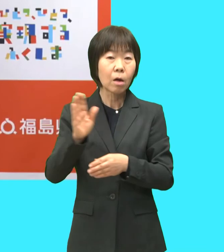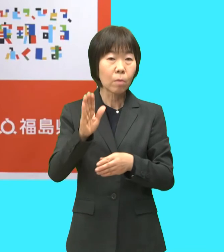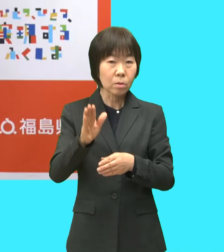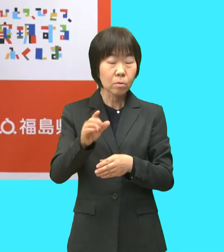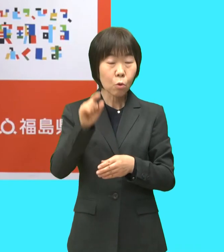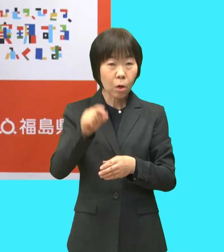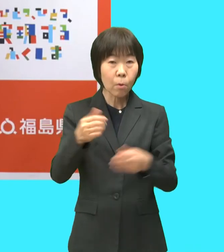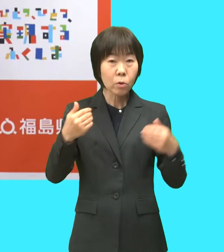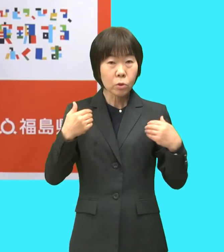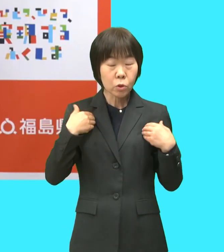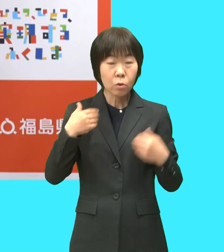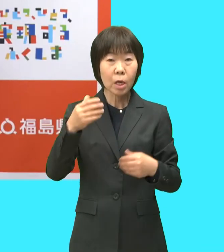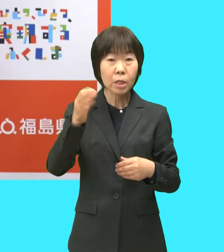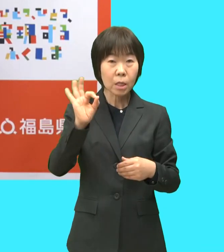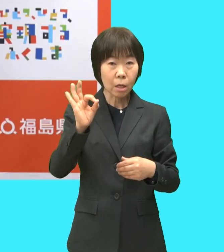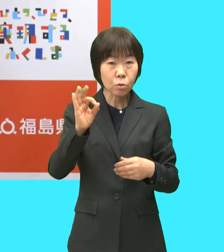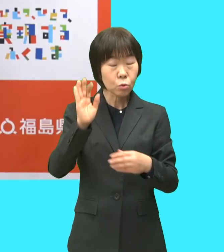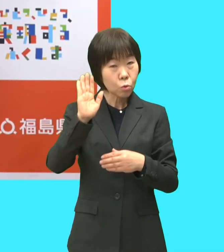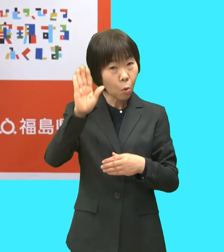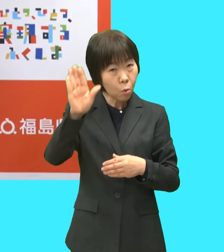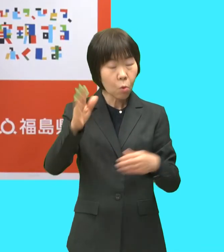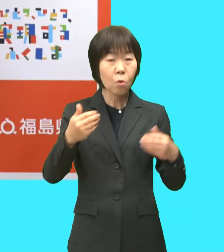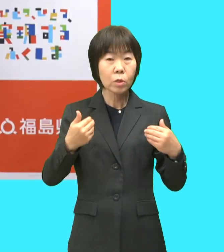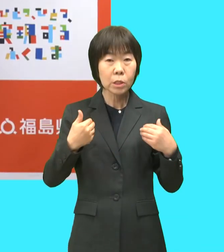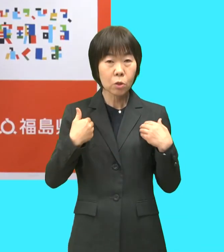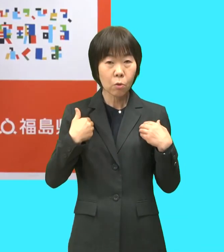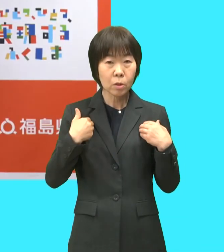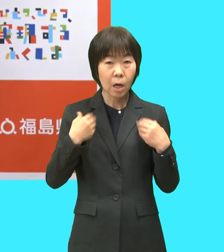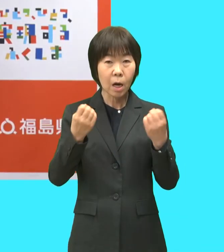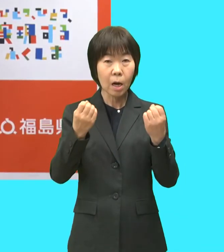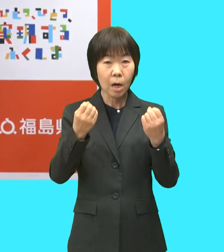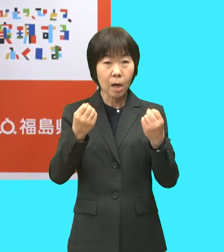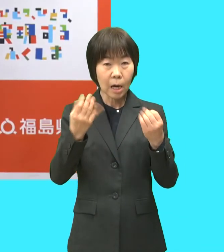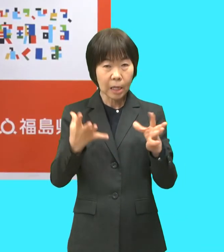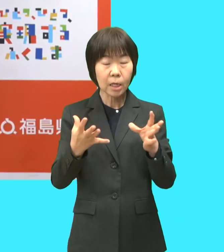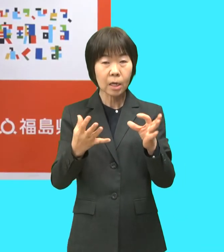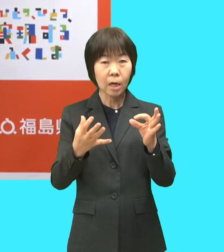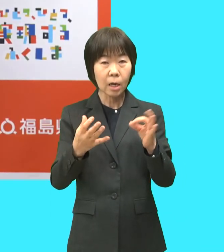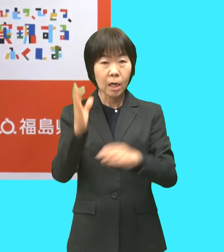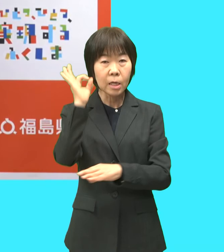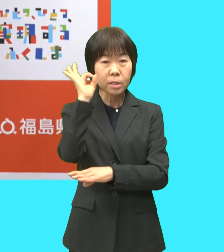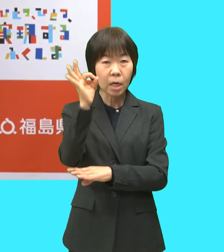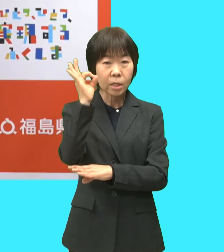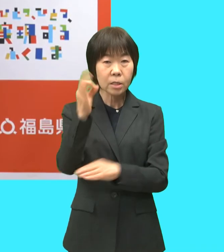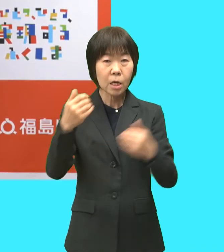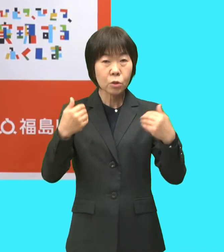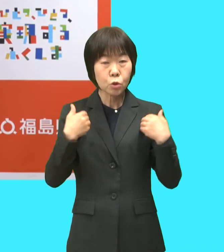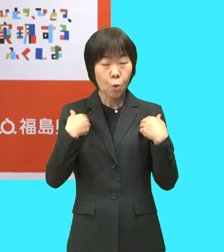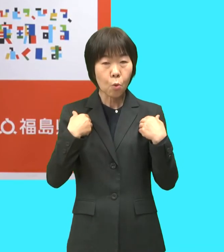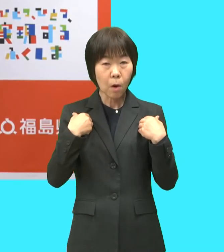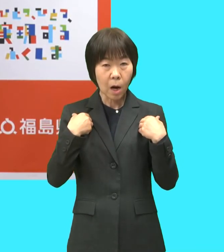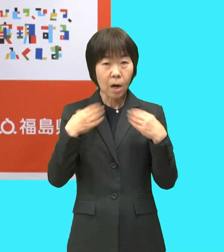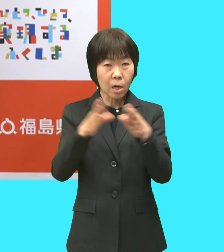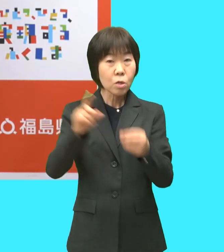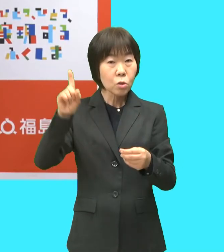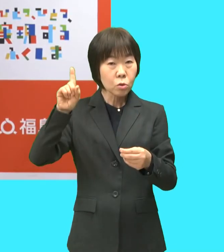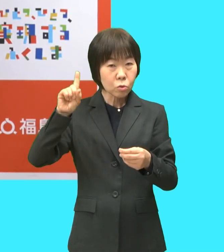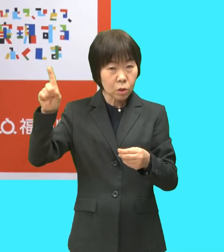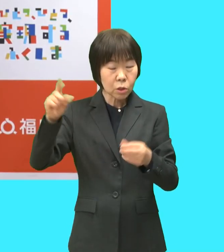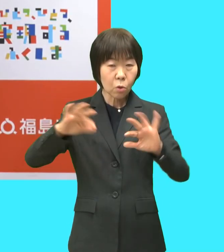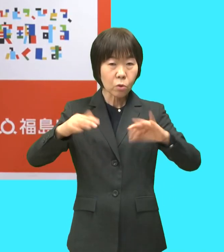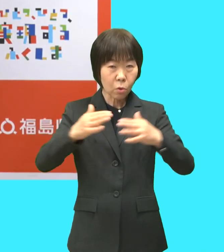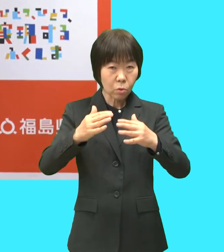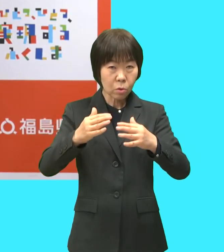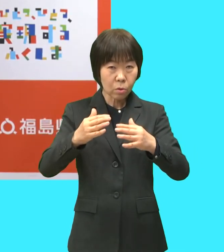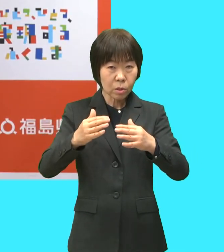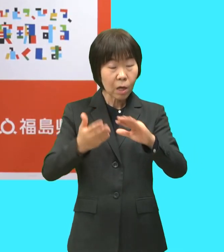必要な金額、特に今後出てくるような新たな財政需要についてはまた別途国との協議をした上で措置をし